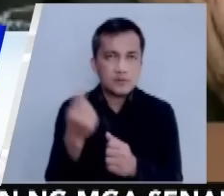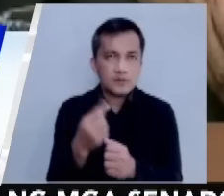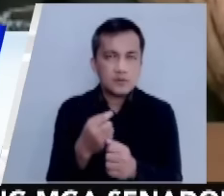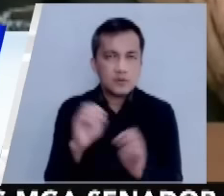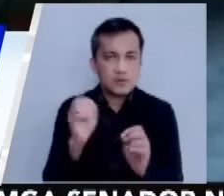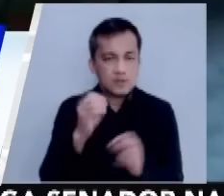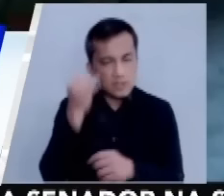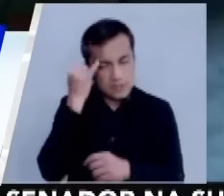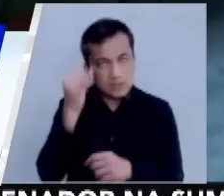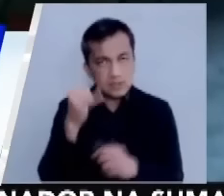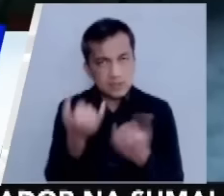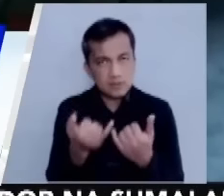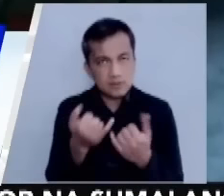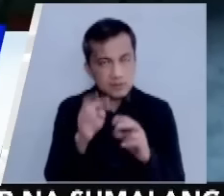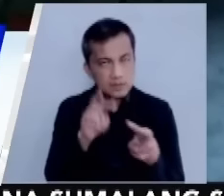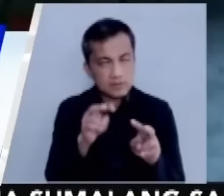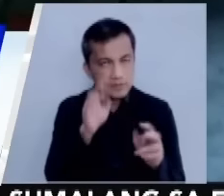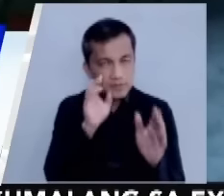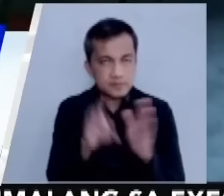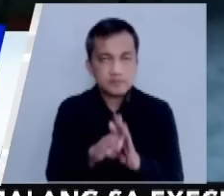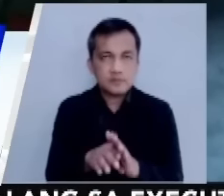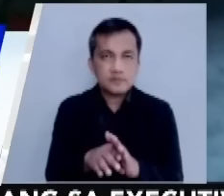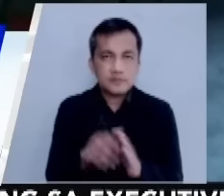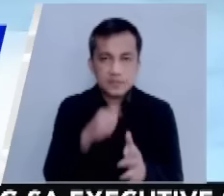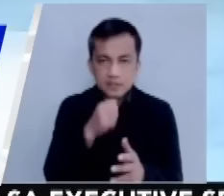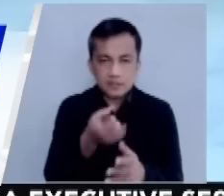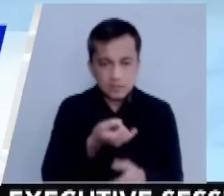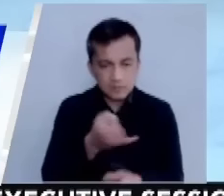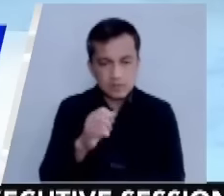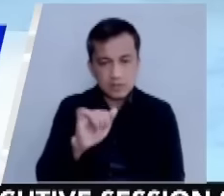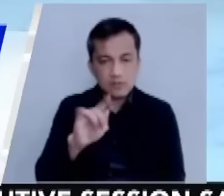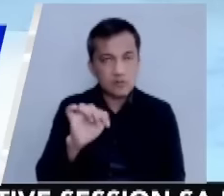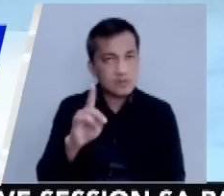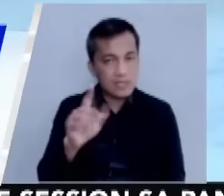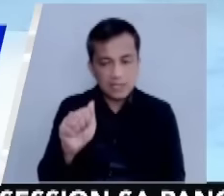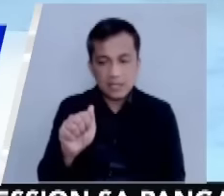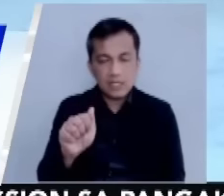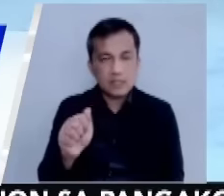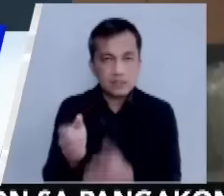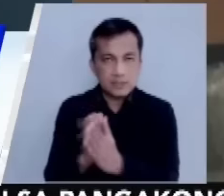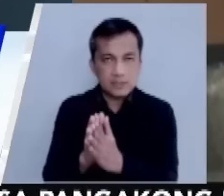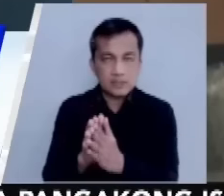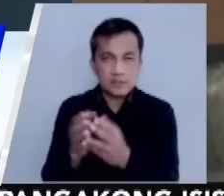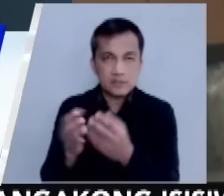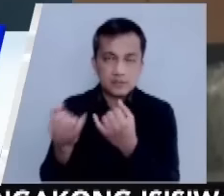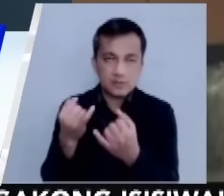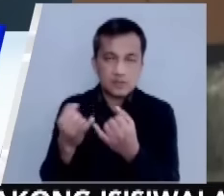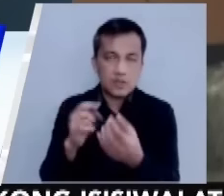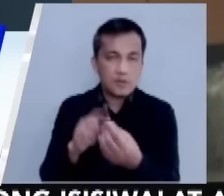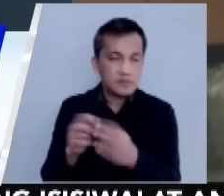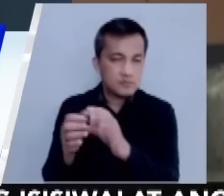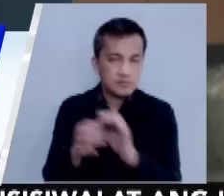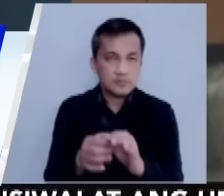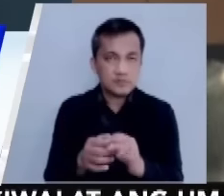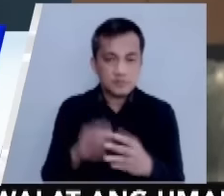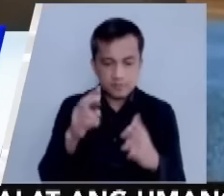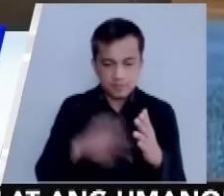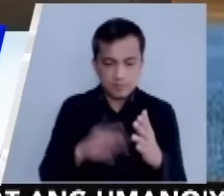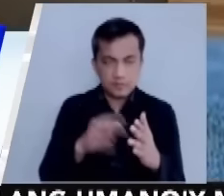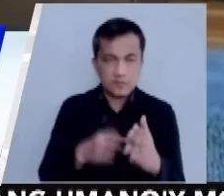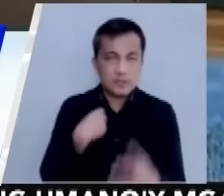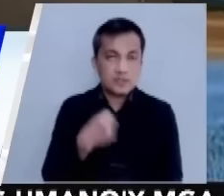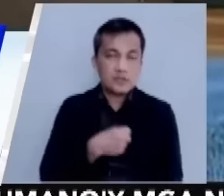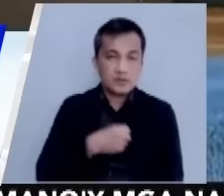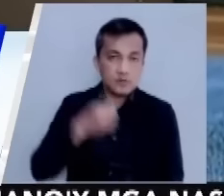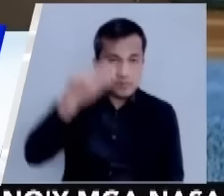nakita yung picture. Hindi imbitado sa pagdinig si Acorda at hinihinga namin siya ng pahayag kaugnay nito. Binasa naman ni Senador Bato de la Rosa ang